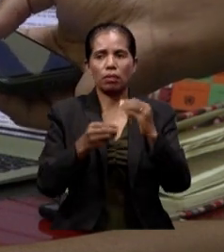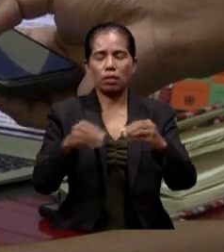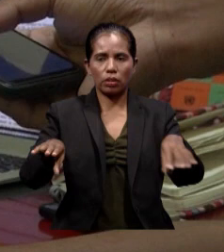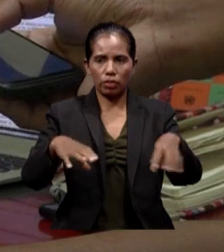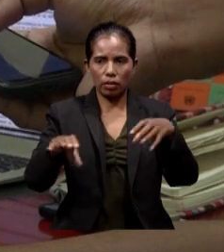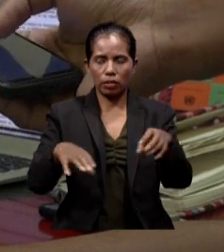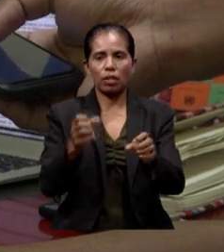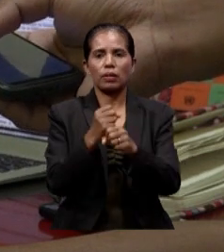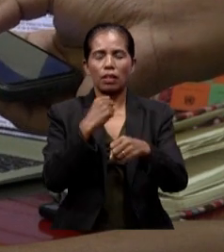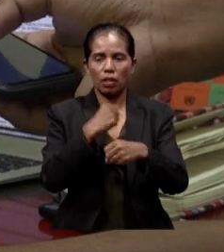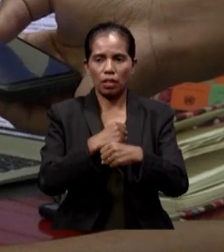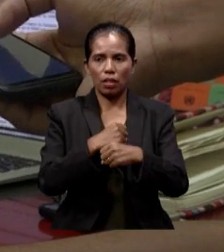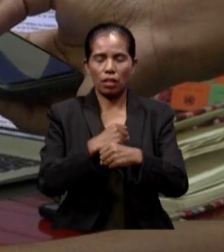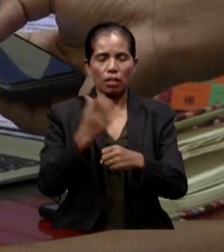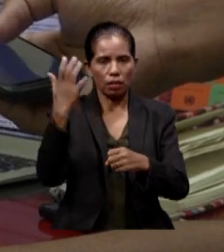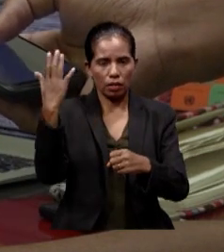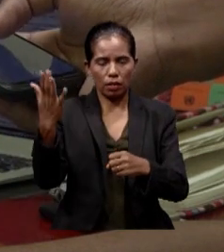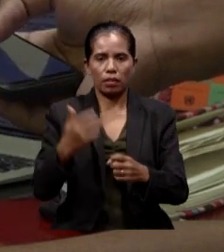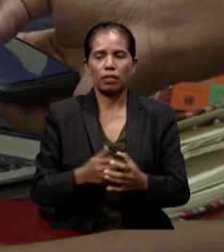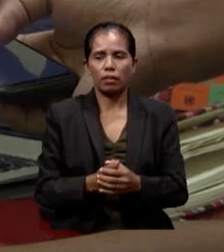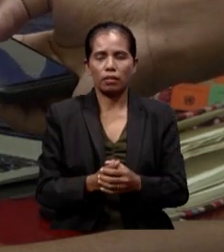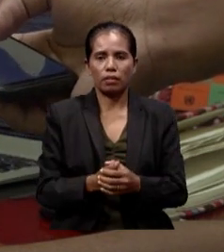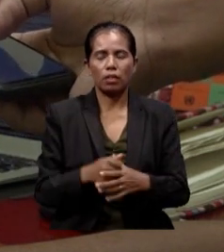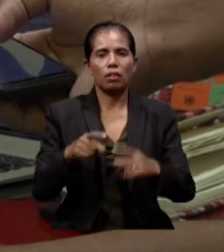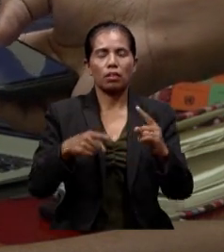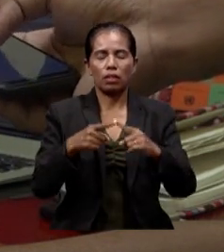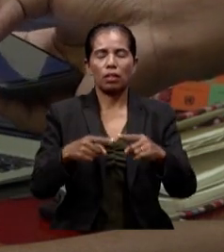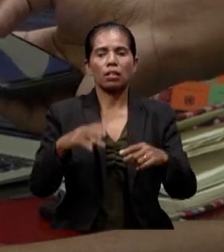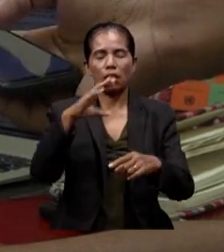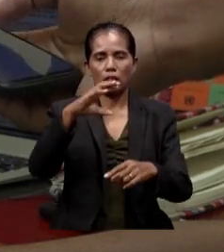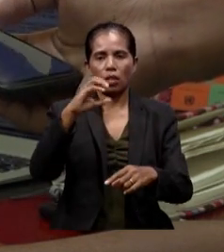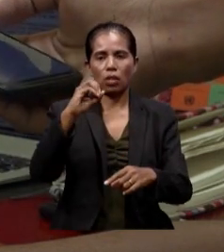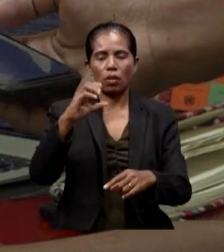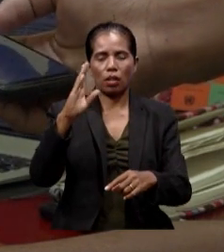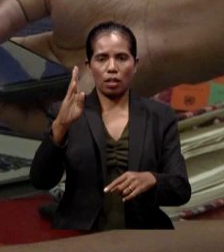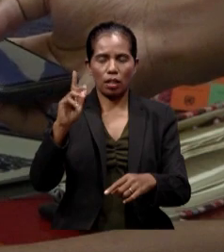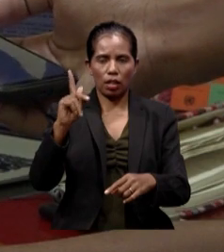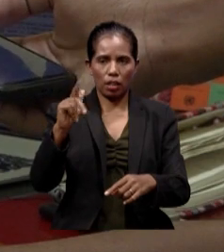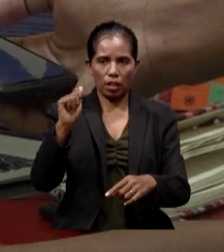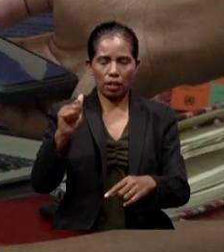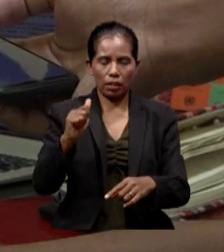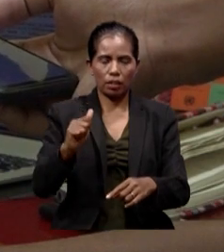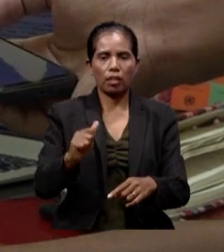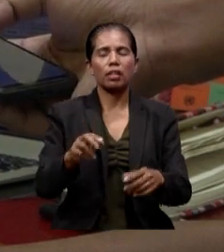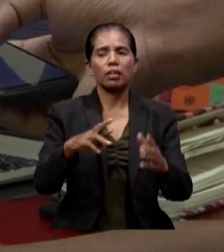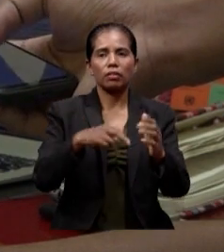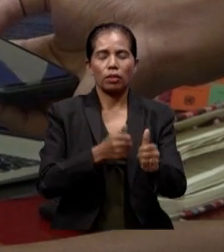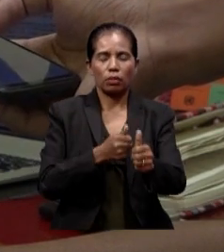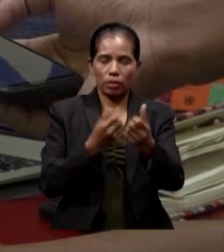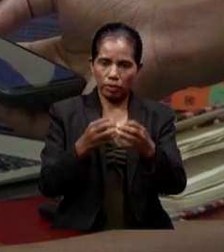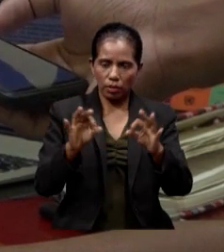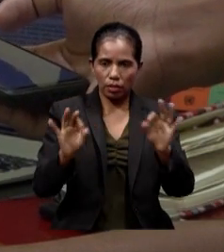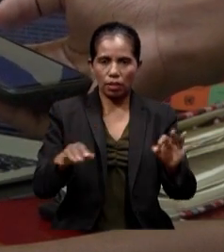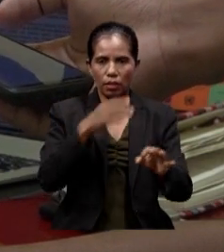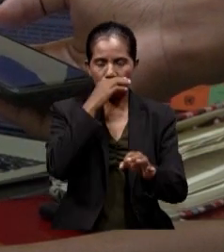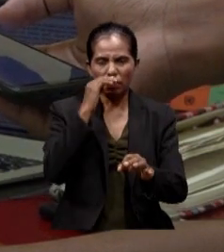nebe nisi halau, haloi ha buen hira nisa komisario, se idane nia prensi hotona, nia lori